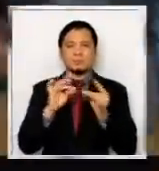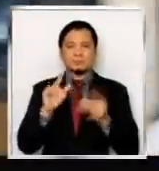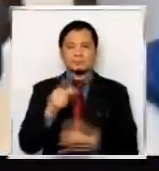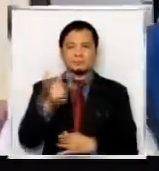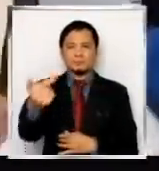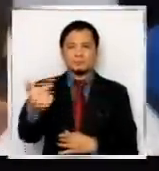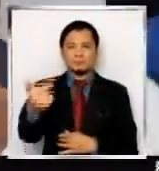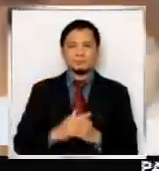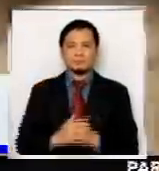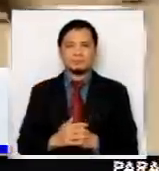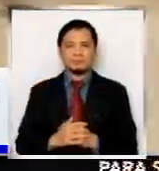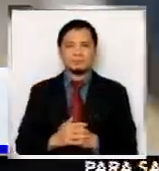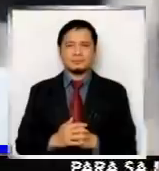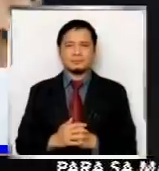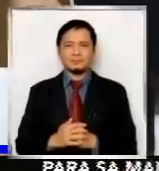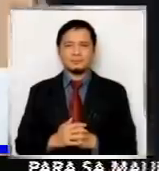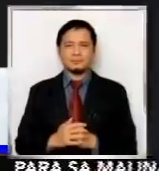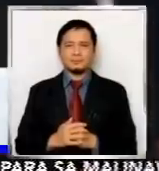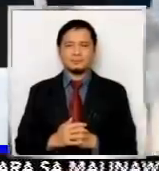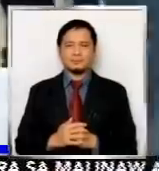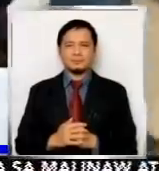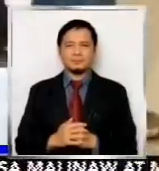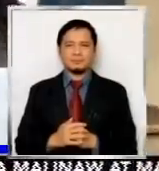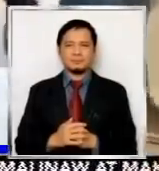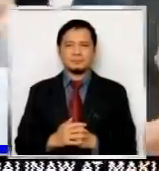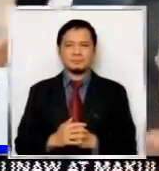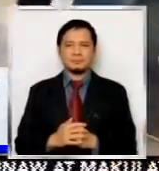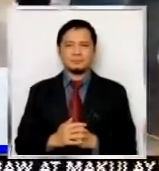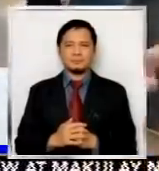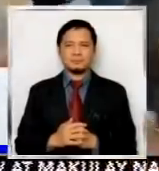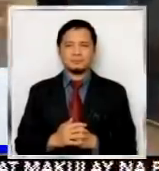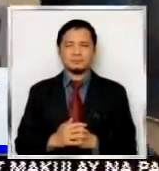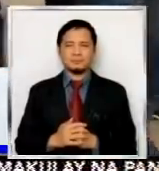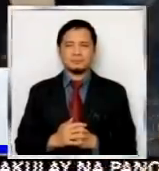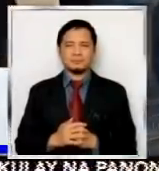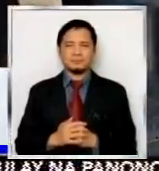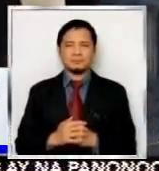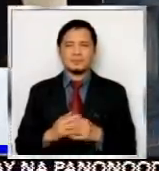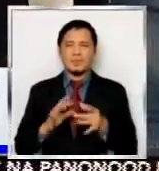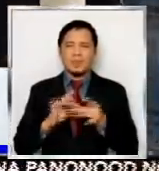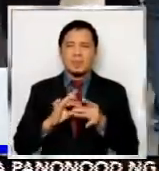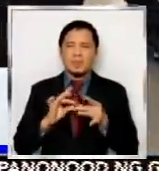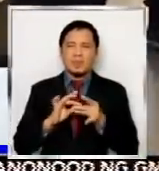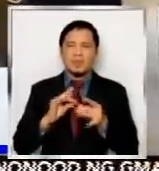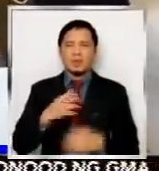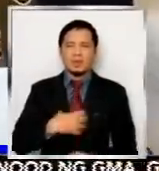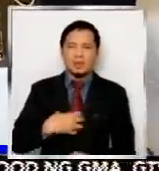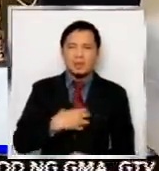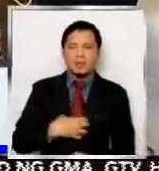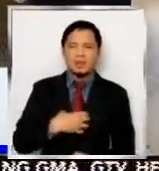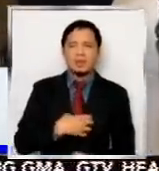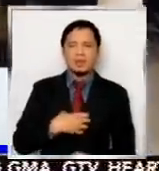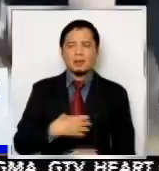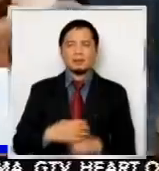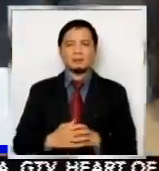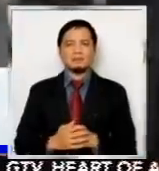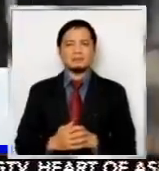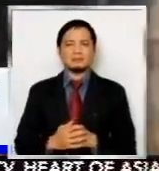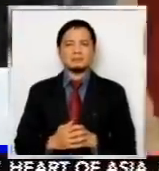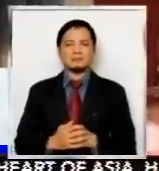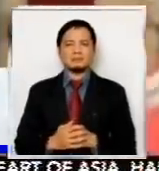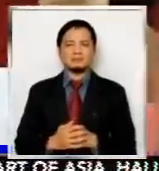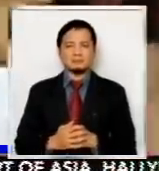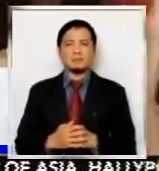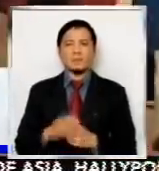Hindi po kami pupunta dito ngayon kung alam natin lahat na cancel 3 days before sinabihan ng mga tao. Di na napigilan ng ilang OFW